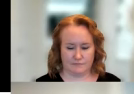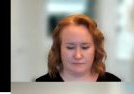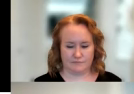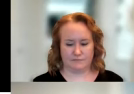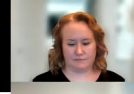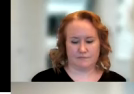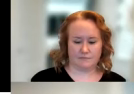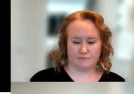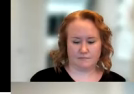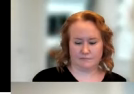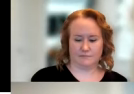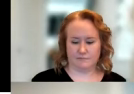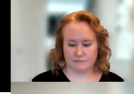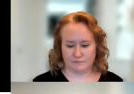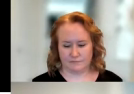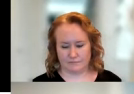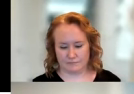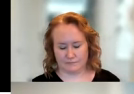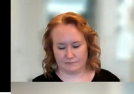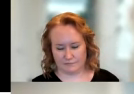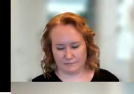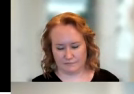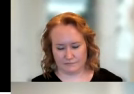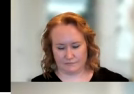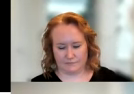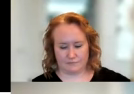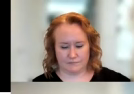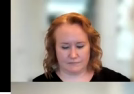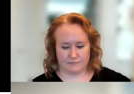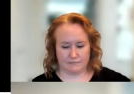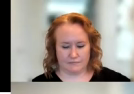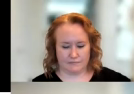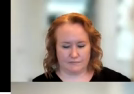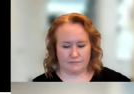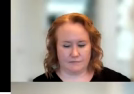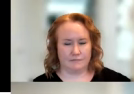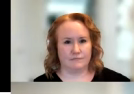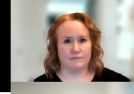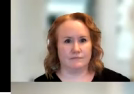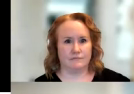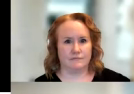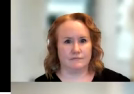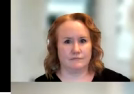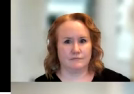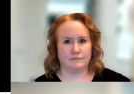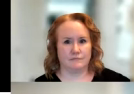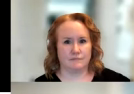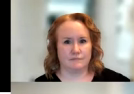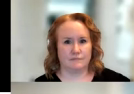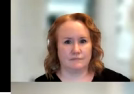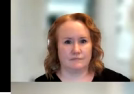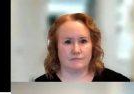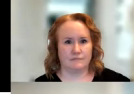med hjelpemiddelteknologi. Og vi forstår dette kravet som et krav om at opplysninger faktisk skal